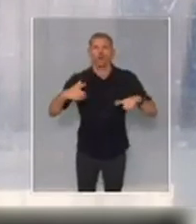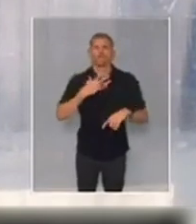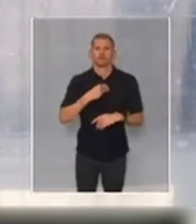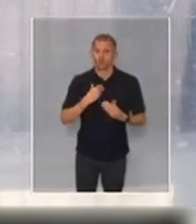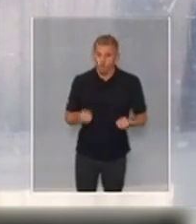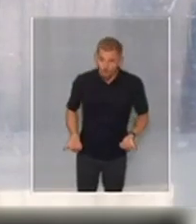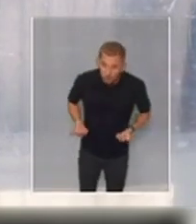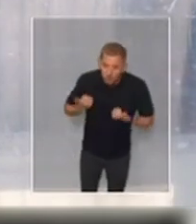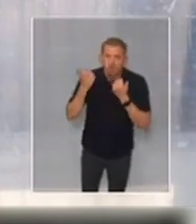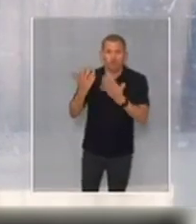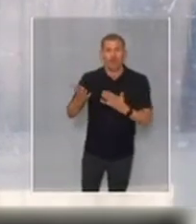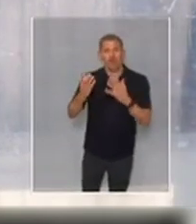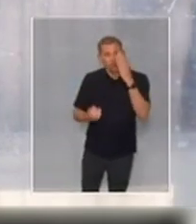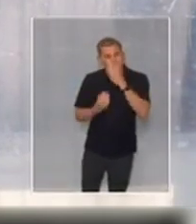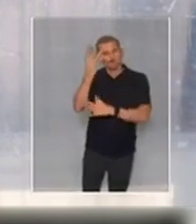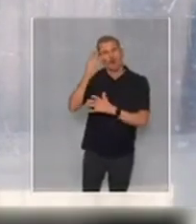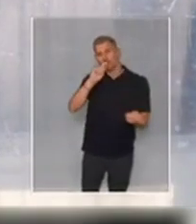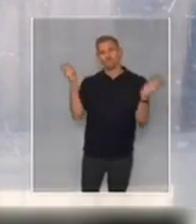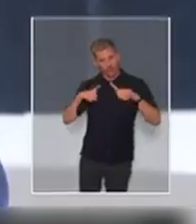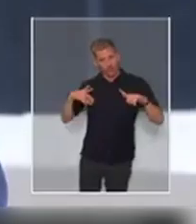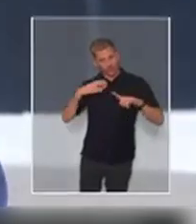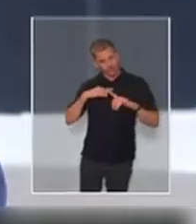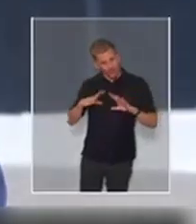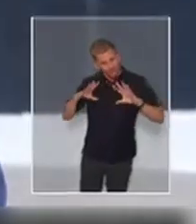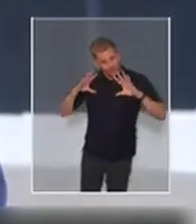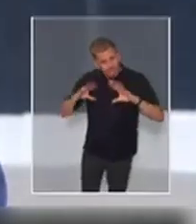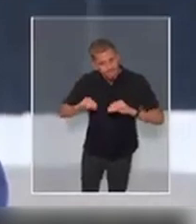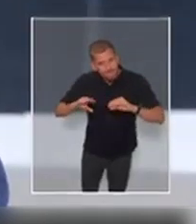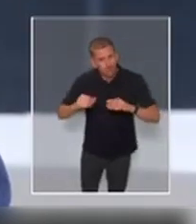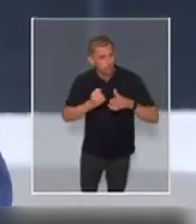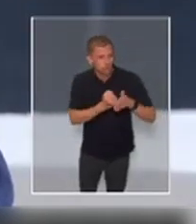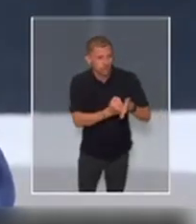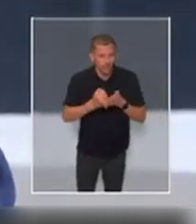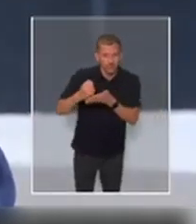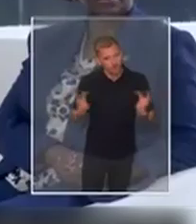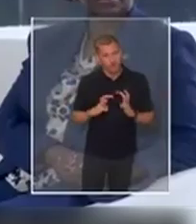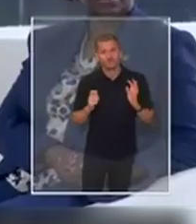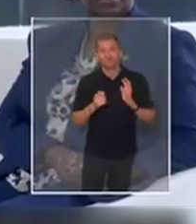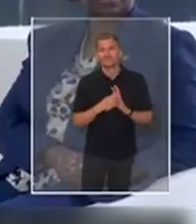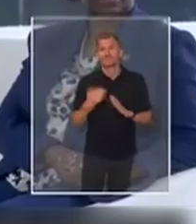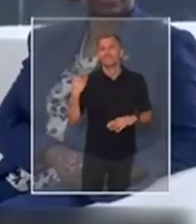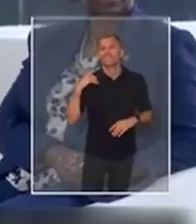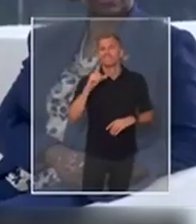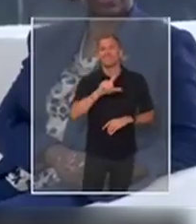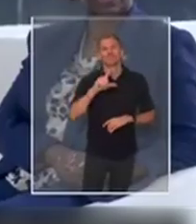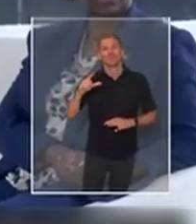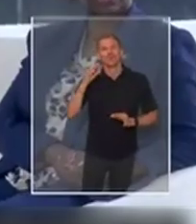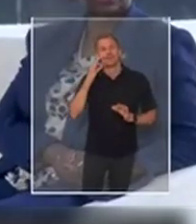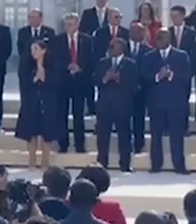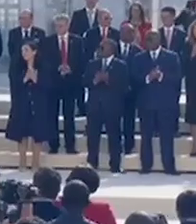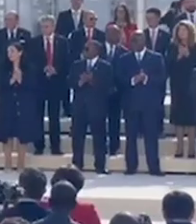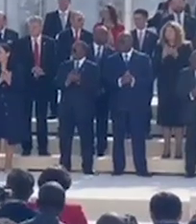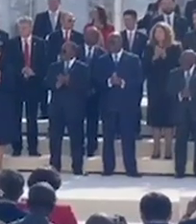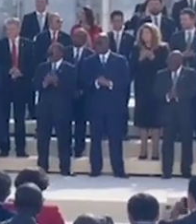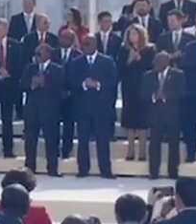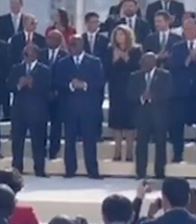horizons et répondre aux attentes de nos populations. La secrétaire générale, quant à elle, a souligné que la langue française est un